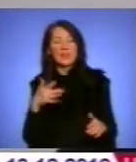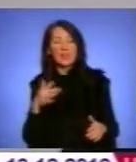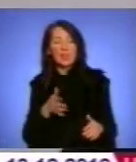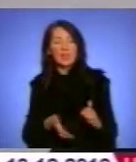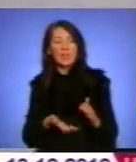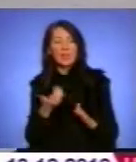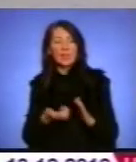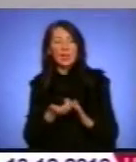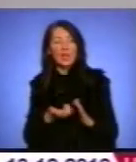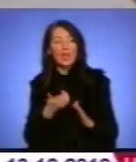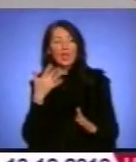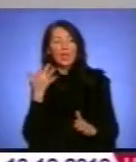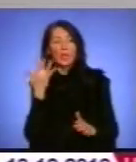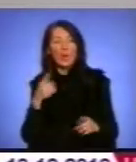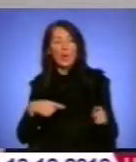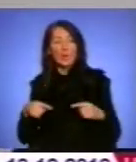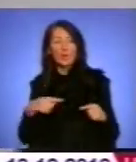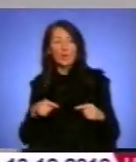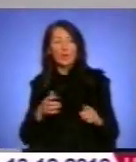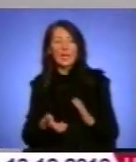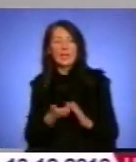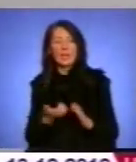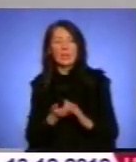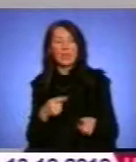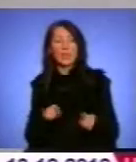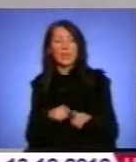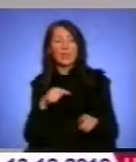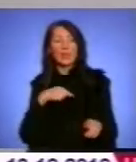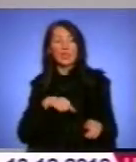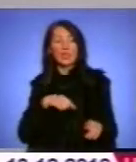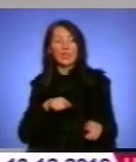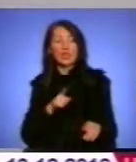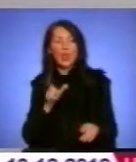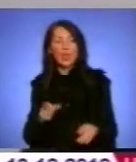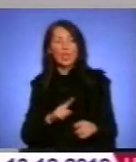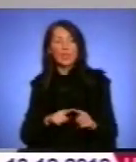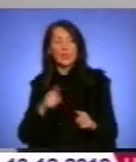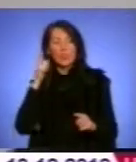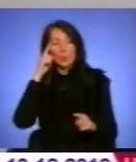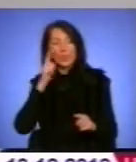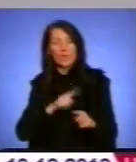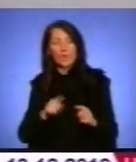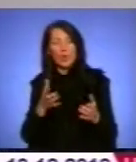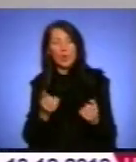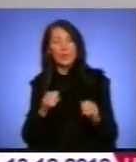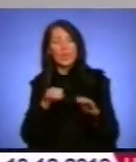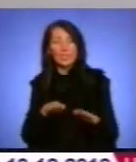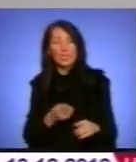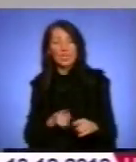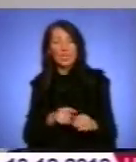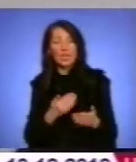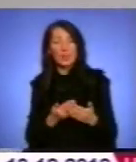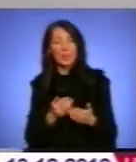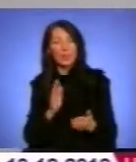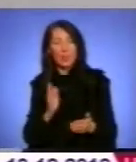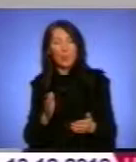хватало такої, я кажу, риси, що людина швидко думає і швидко приймає рішення. От, і це, мабуть, було